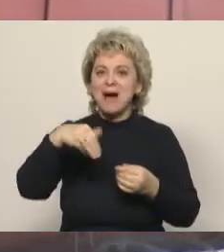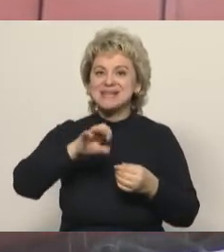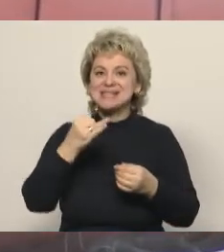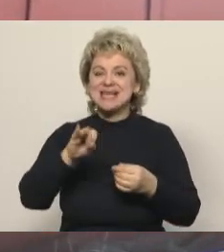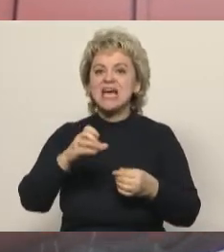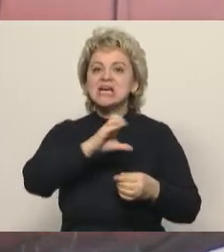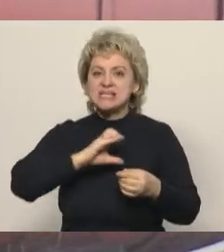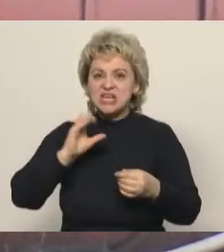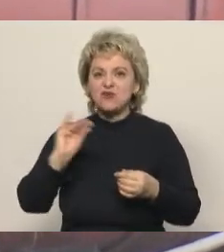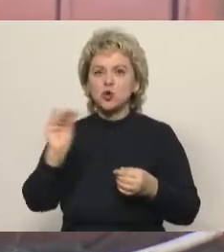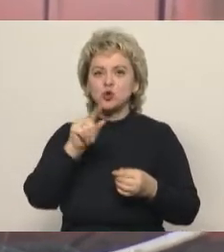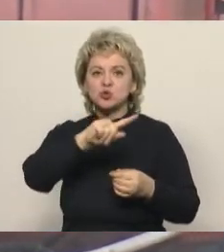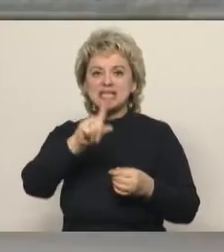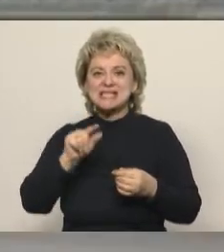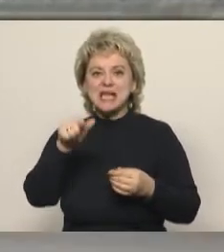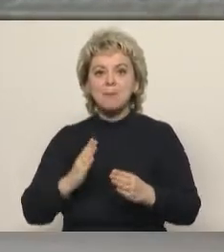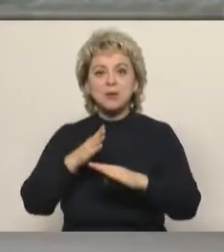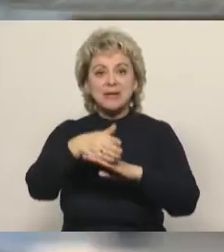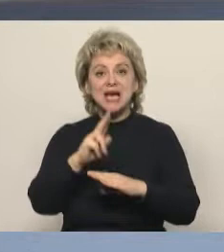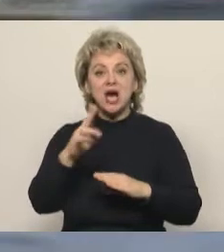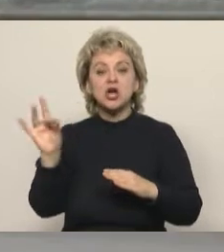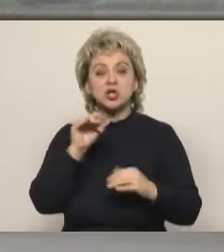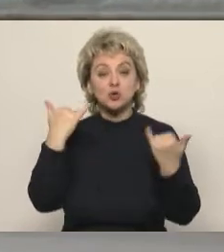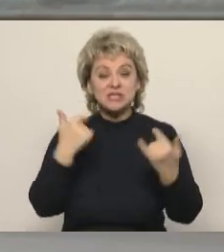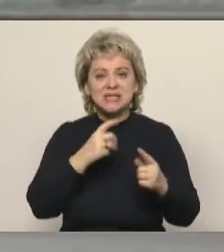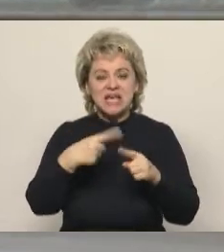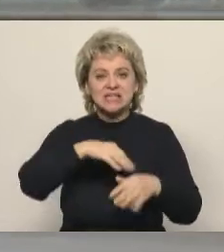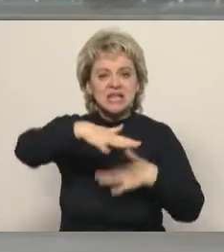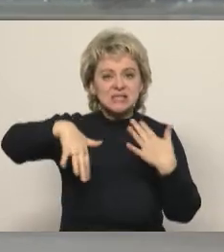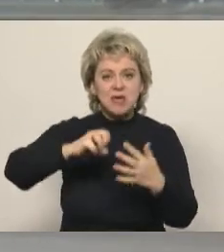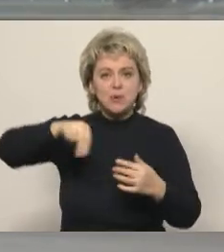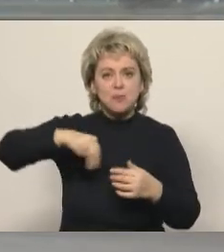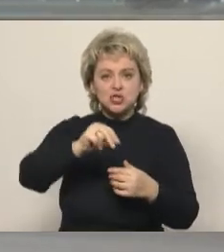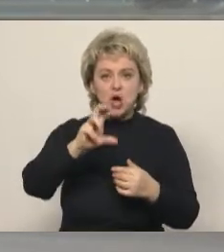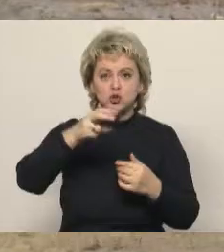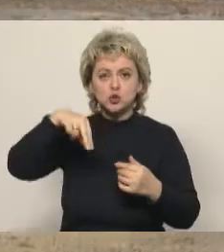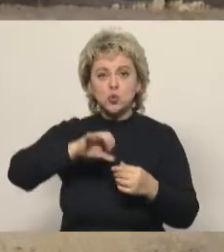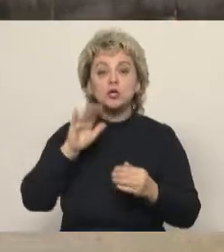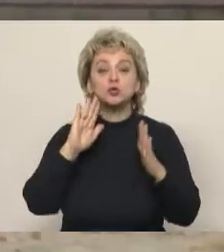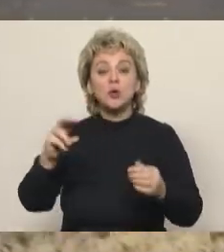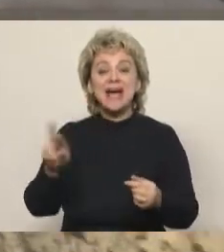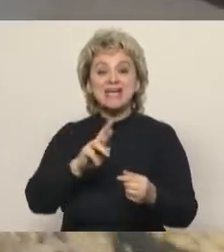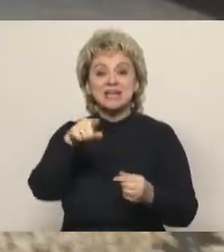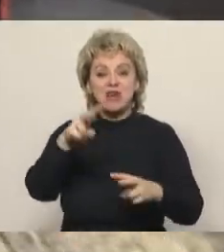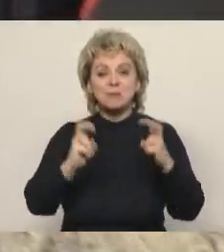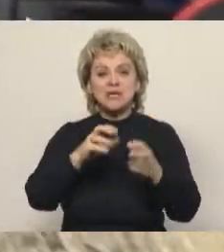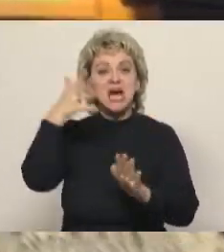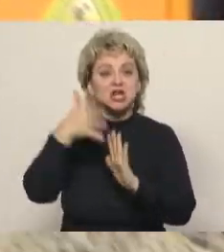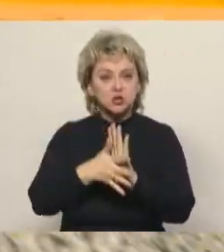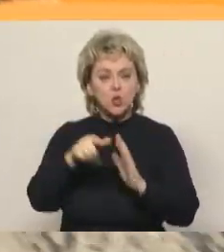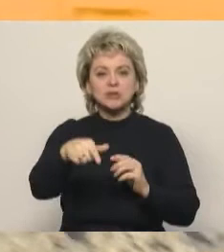водителям дорожниками заготовлена 17 тысяч тонн противогололедного материала. Это смесь песка и соли. И только за январь